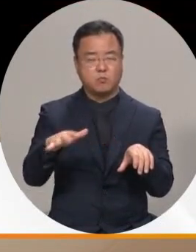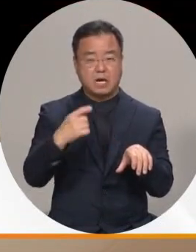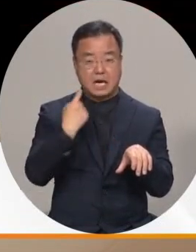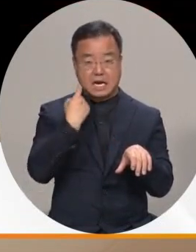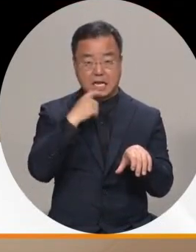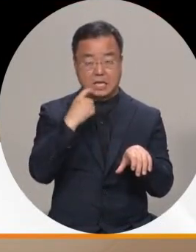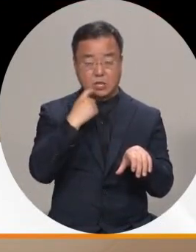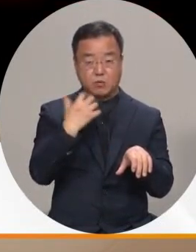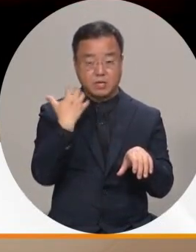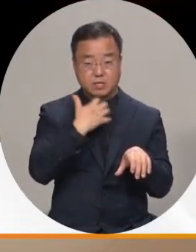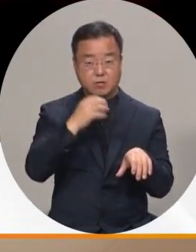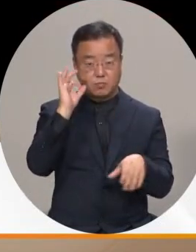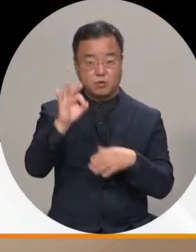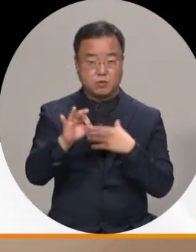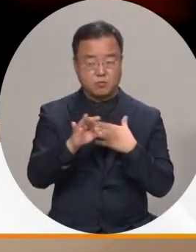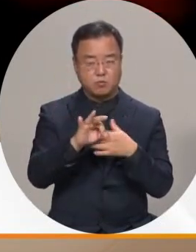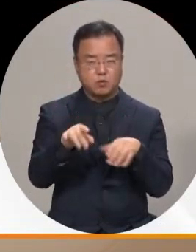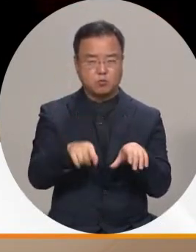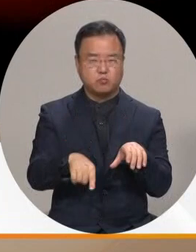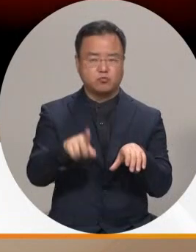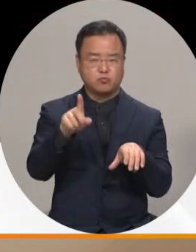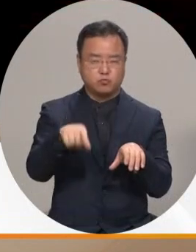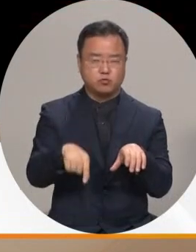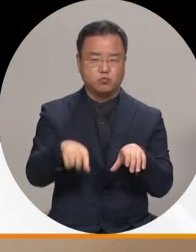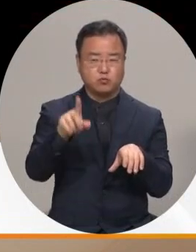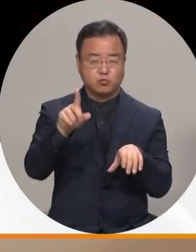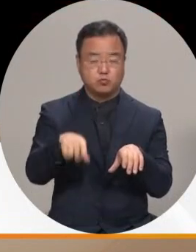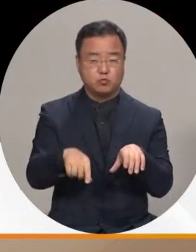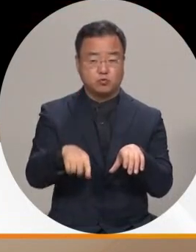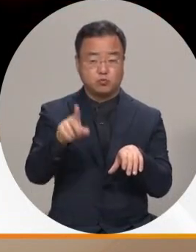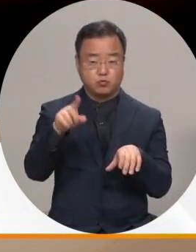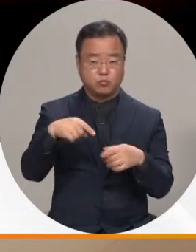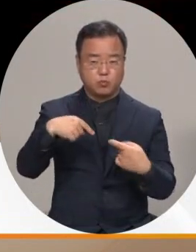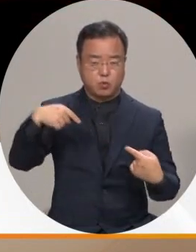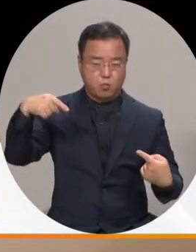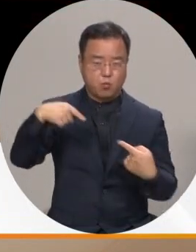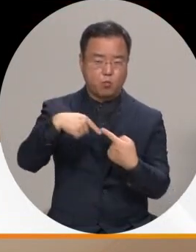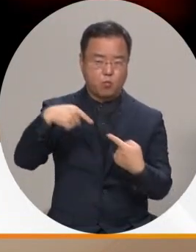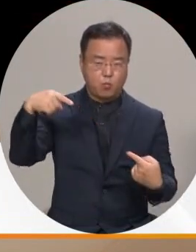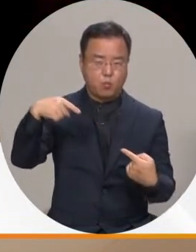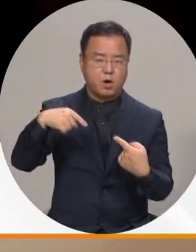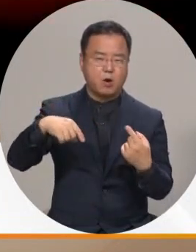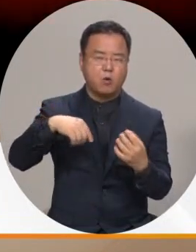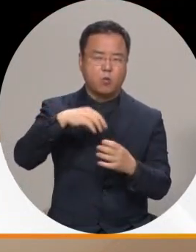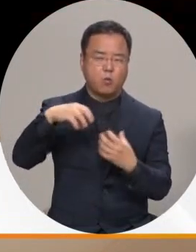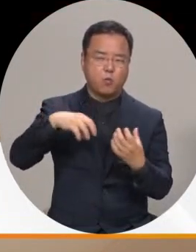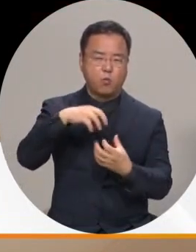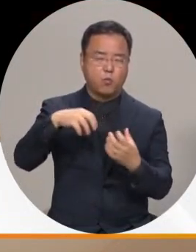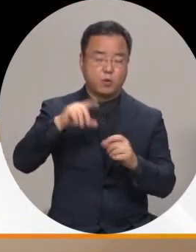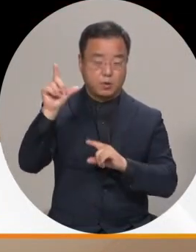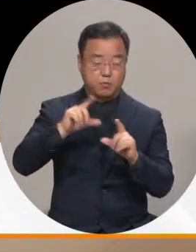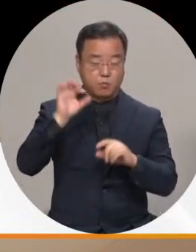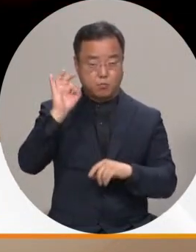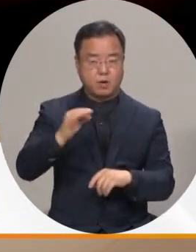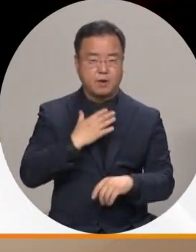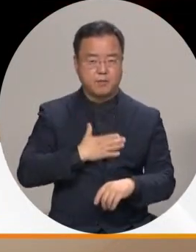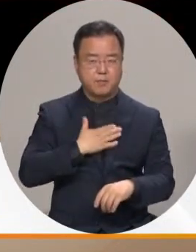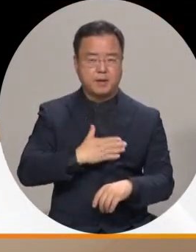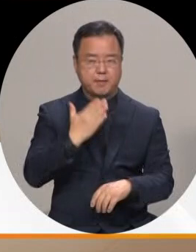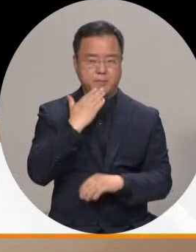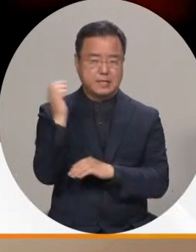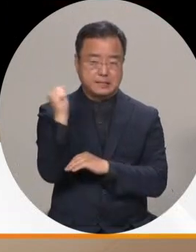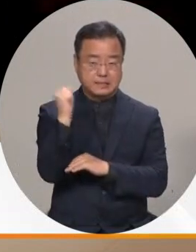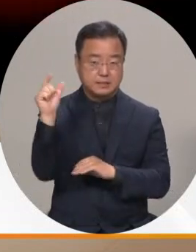보면 Z 방출로 유추한 블랙홀의 회전 축을 우리가 볼 수 있는 것인데요이 시간 경과에 따라 이것이 흔들리는